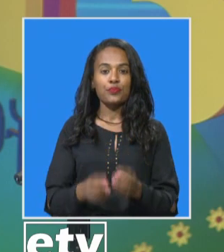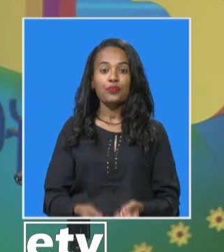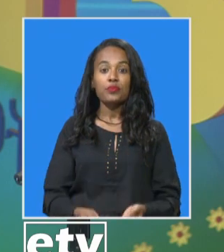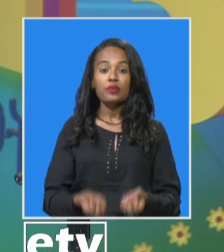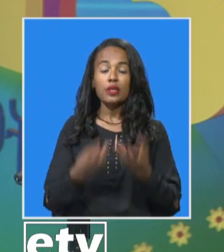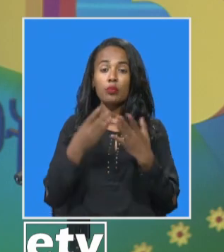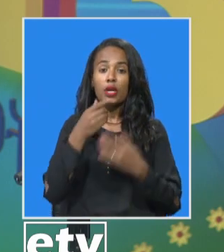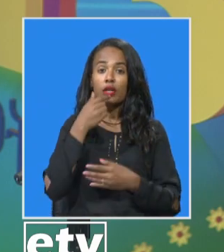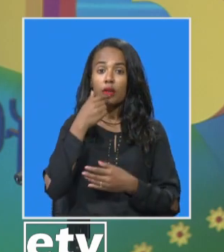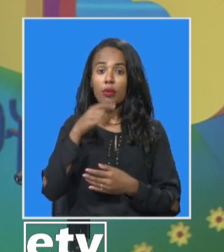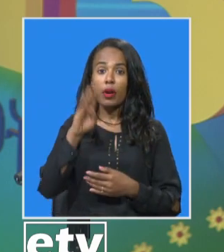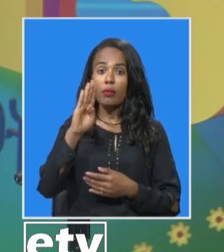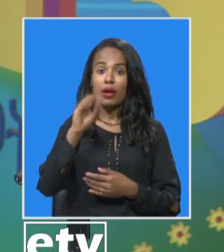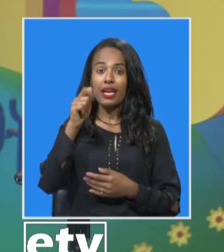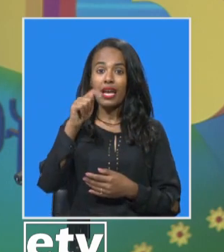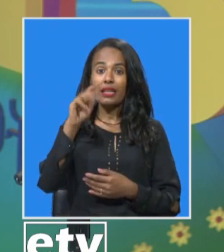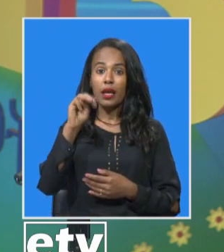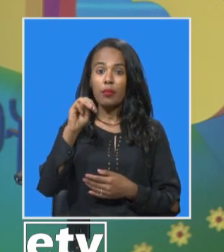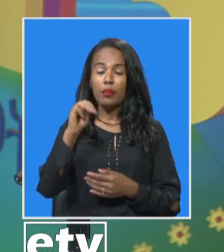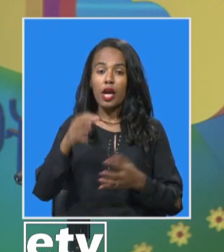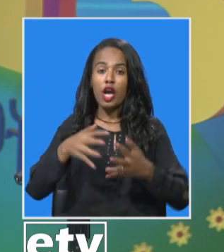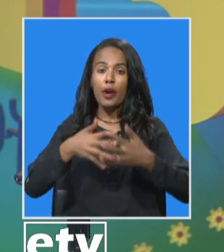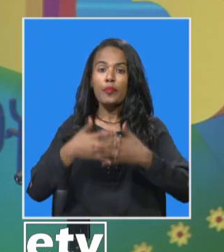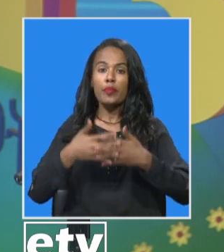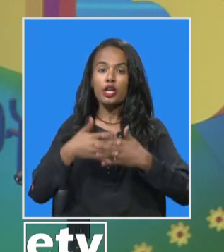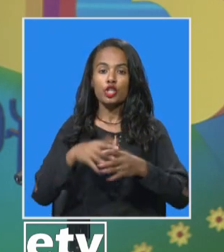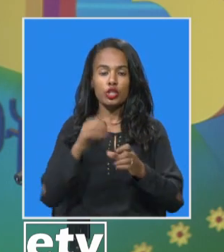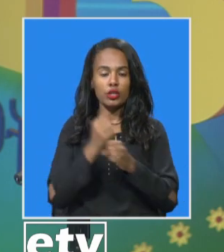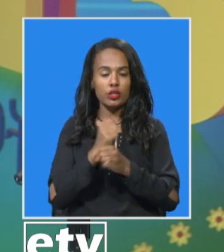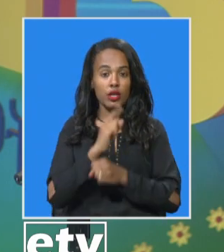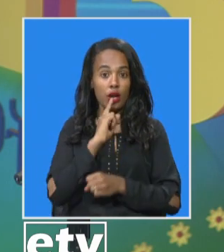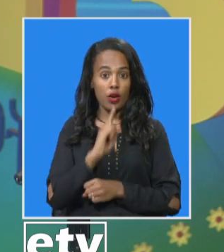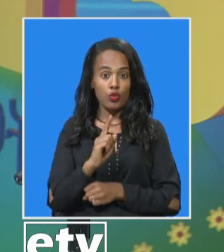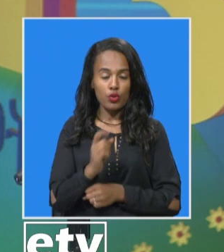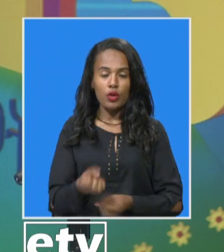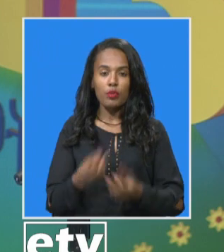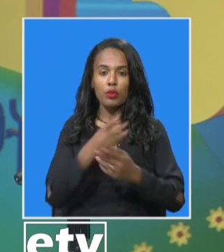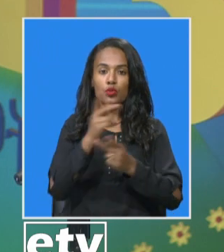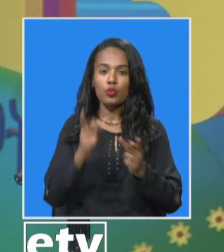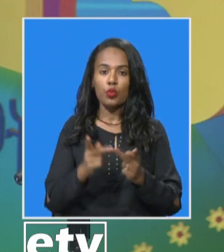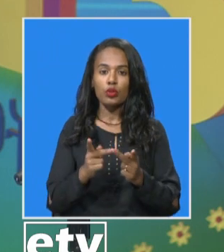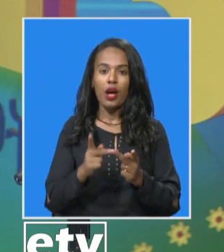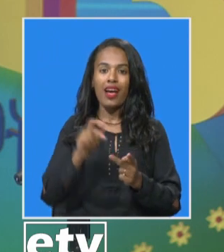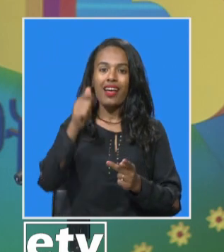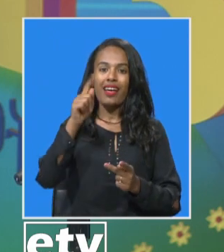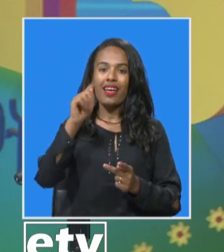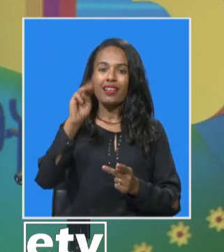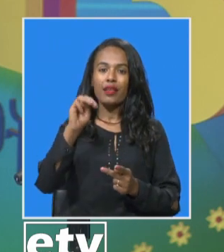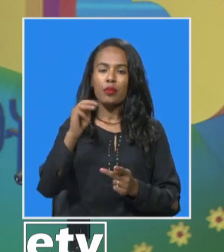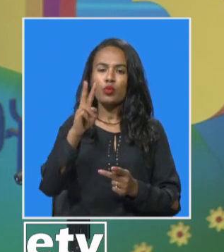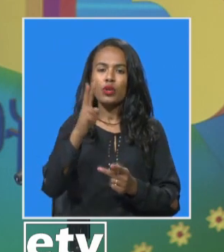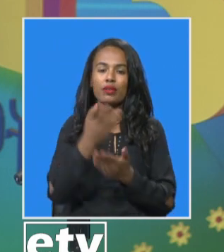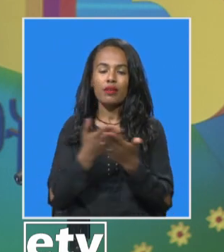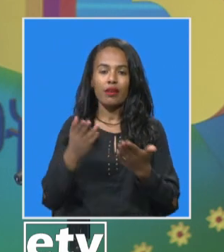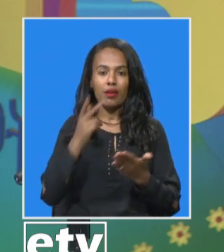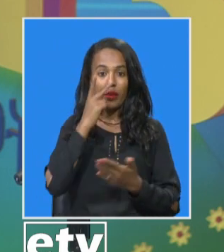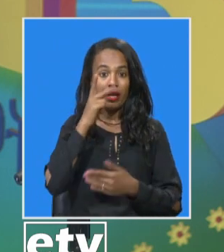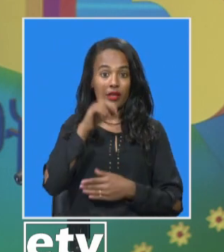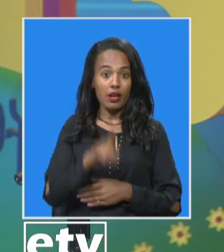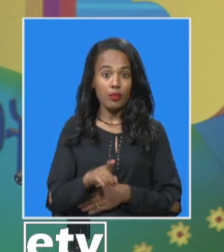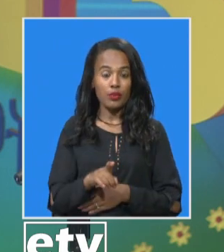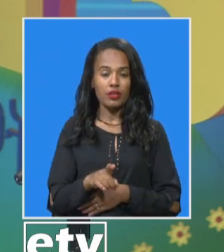በርካታ የሚባል ባንክ ኤቲኤም ማሽኖቻቸው እየሰሩ ናቸው። በብዙ ቦታዎች ኤቲኤም ላይ ሁለት ነገር ነው ማየት ያለብን